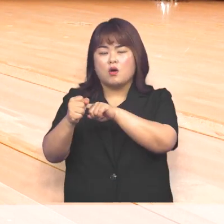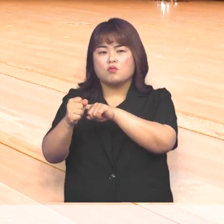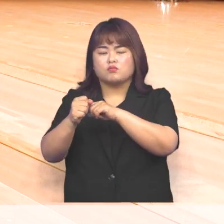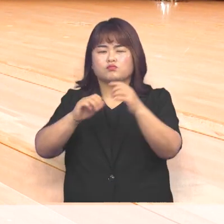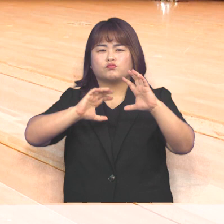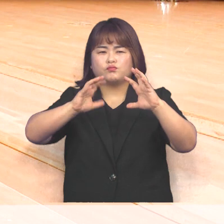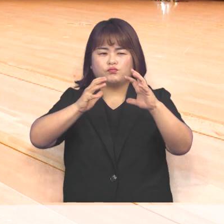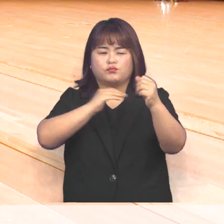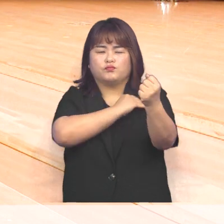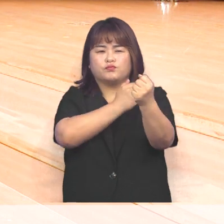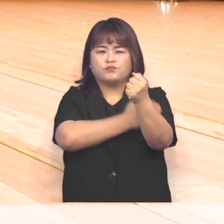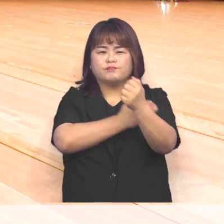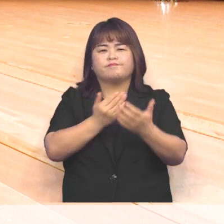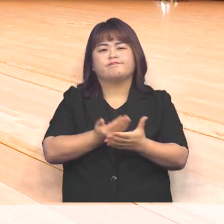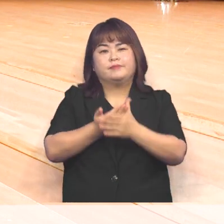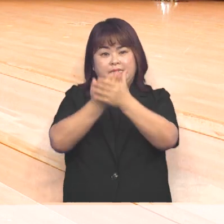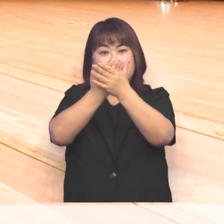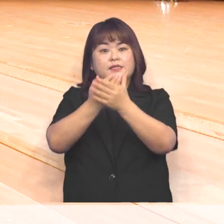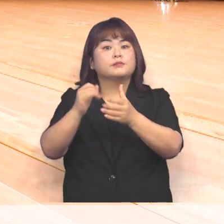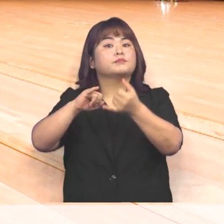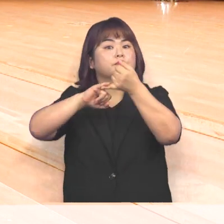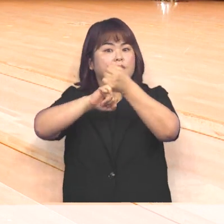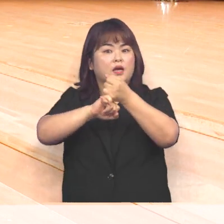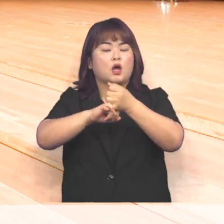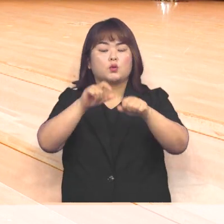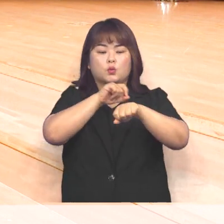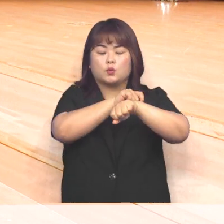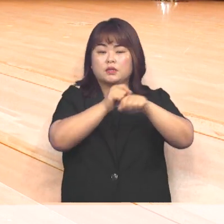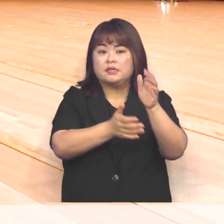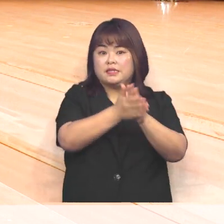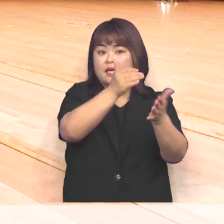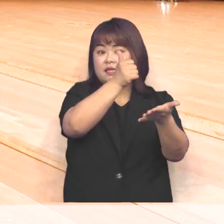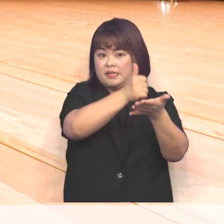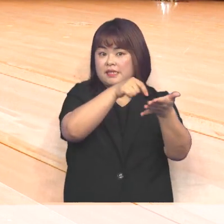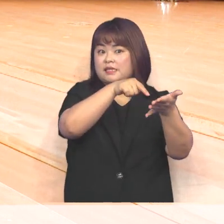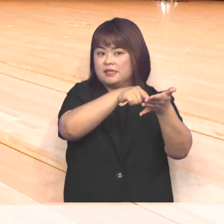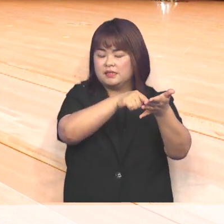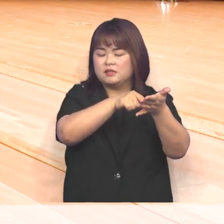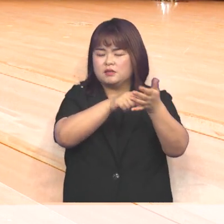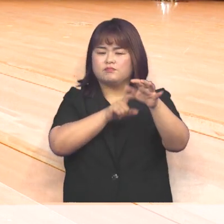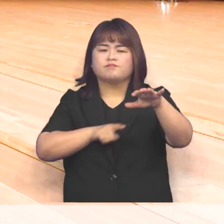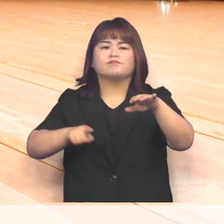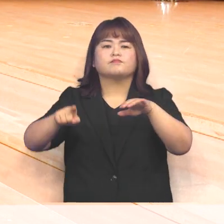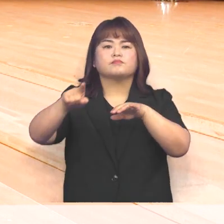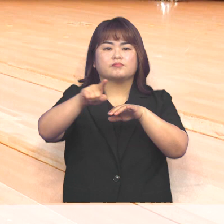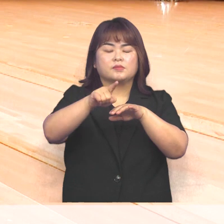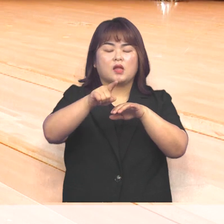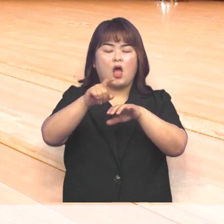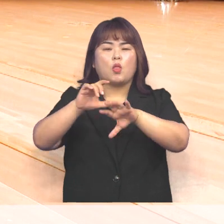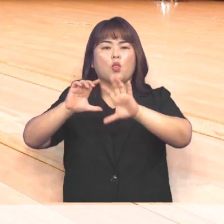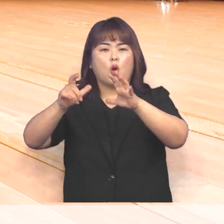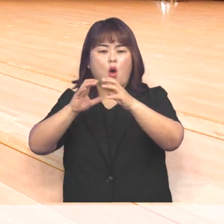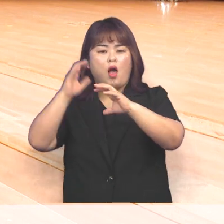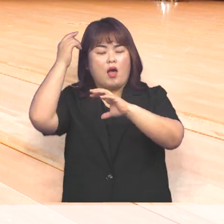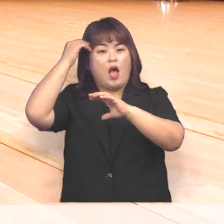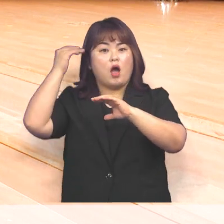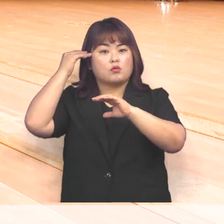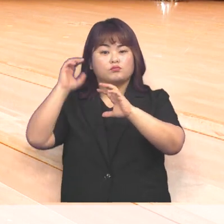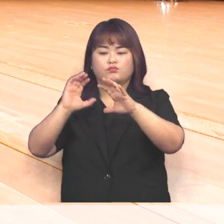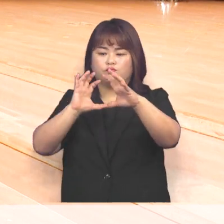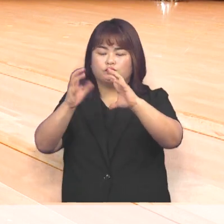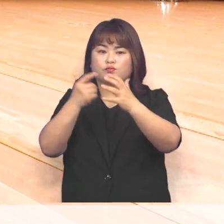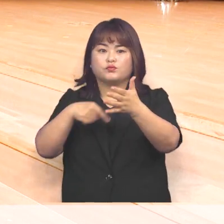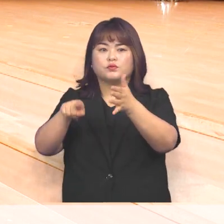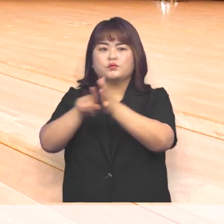국방력을 키워나가겠습니다. 우리 용인특례시가 앞장서서 대한민국 안보를